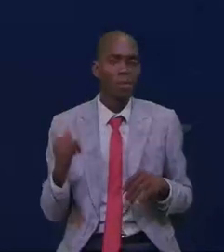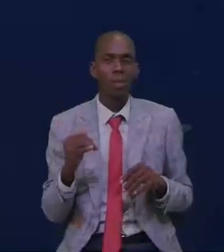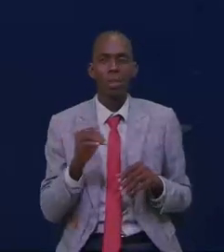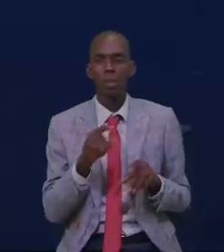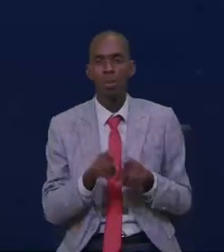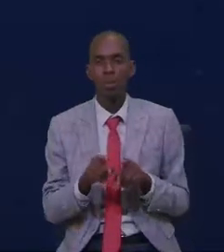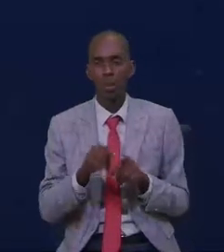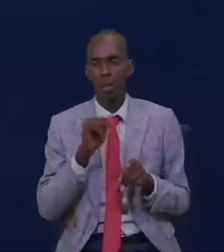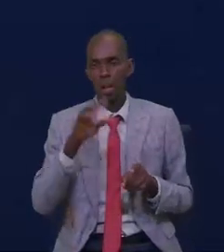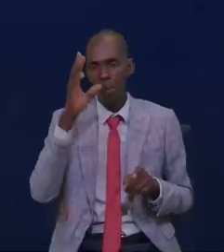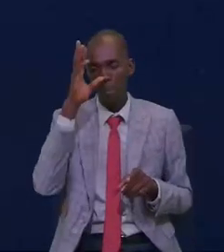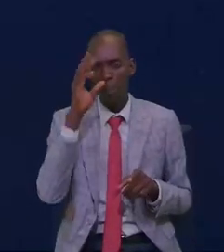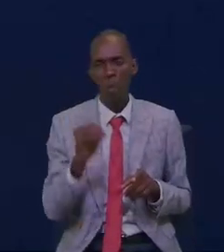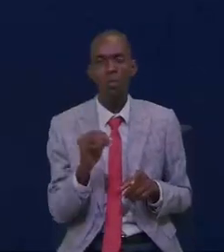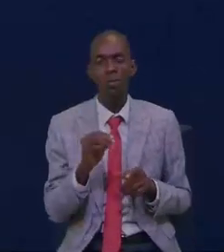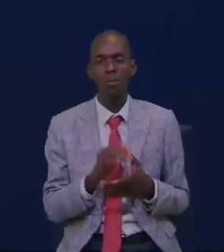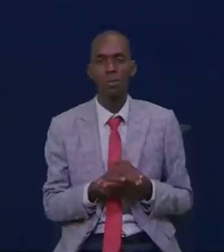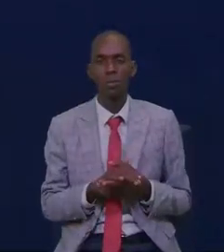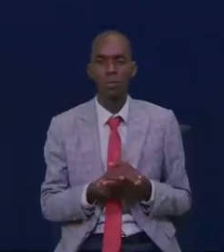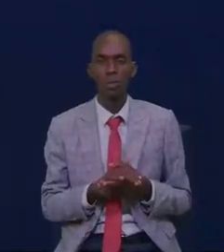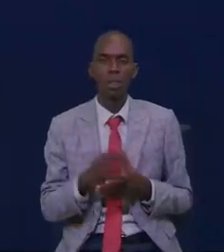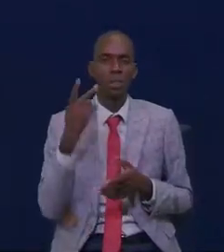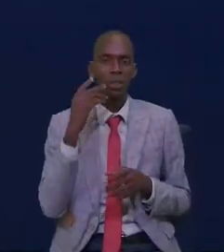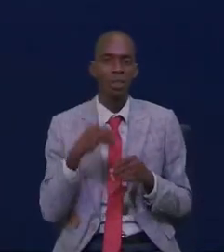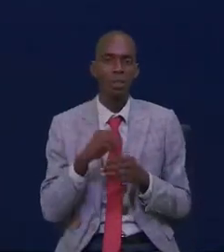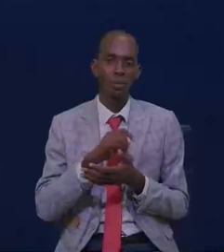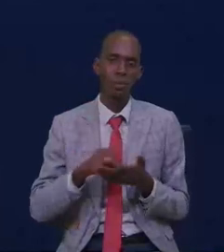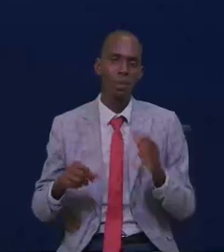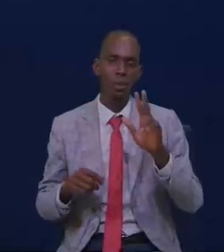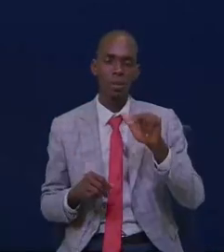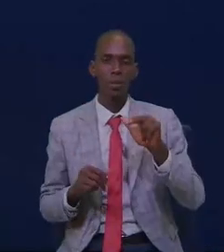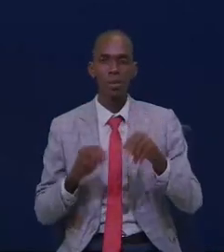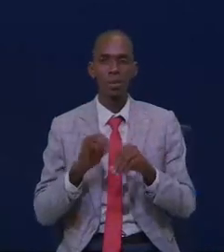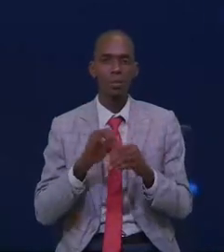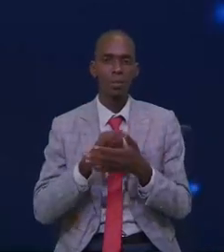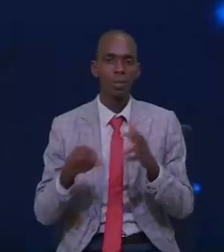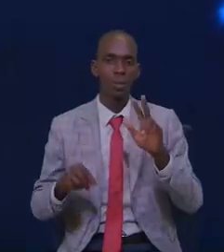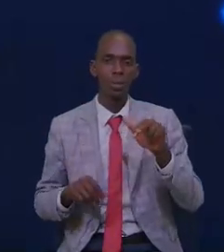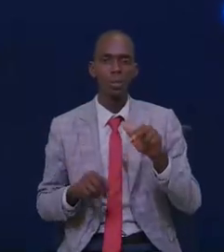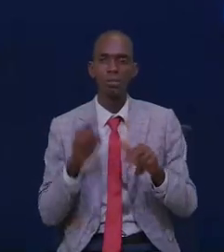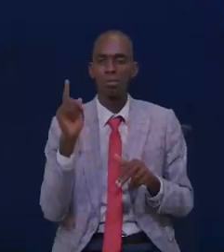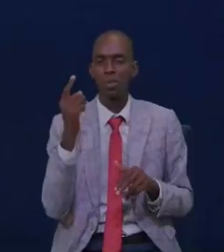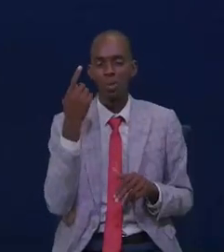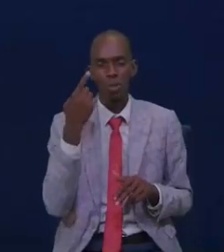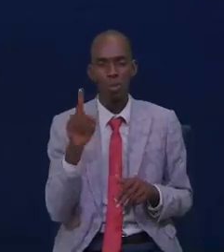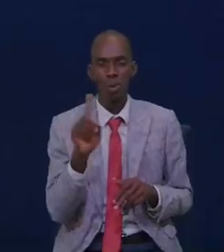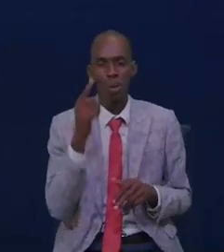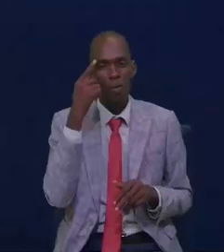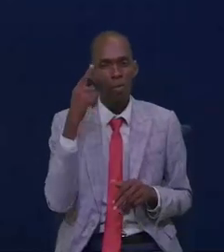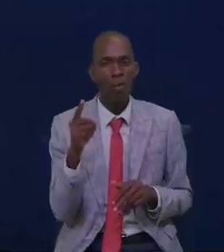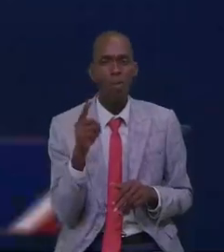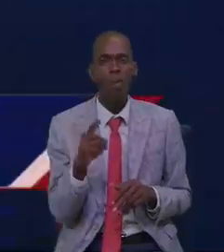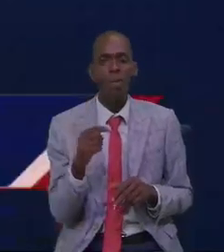l'or d'Ophir. Verset 13. 13 dit, c'est pourquoi